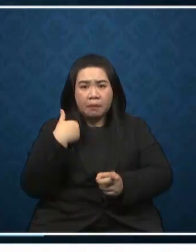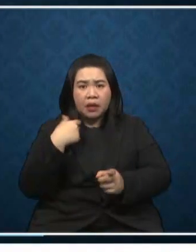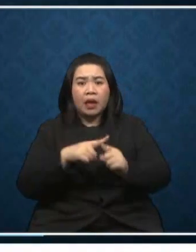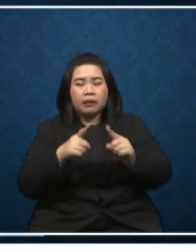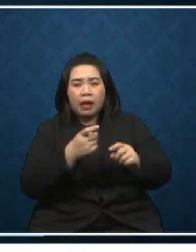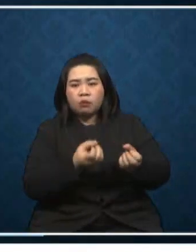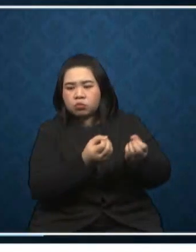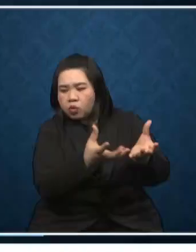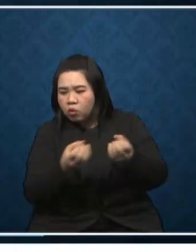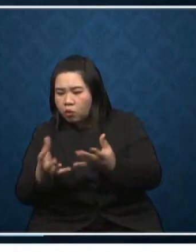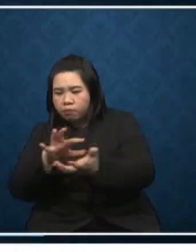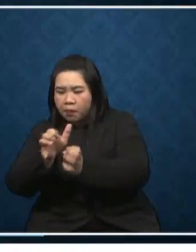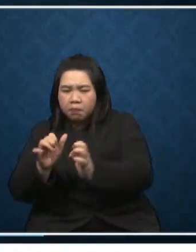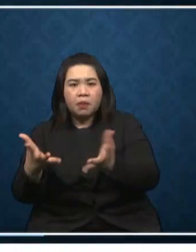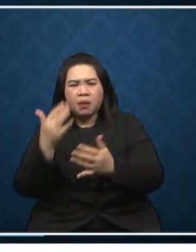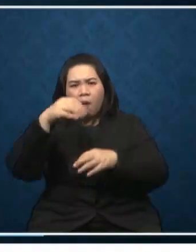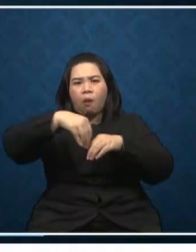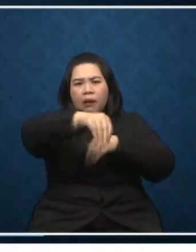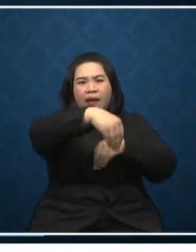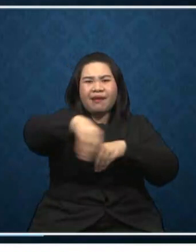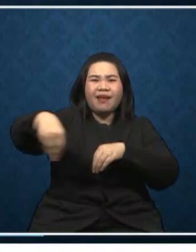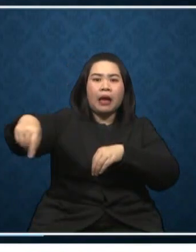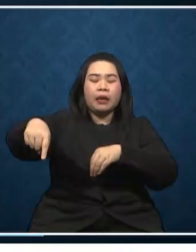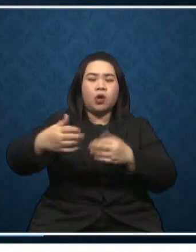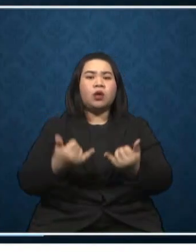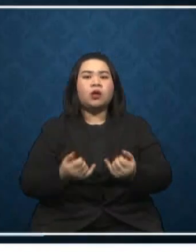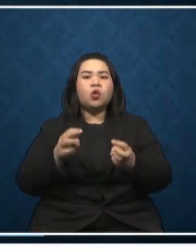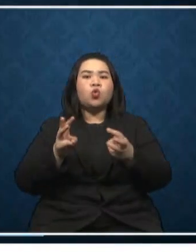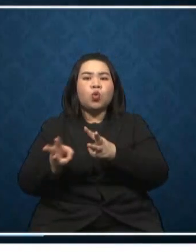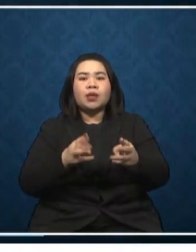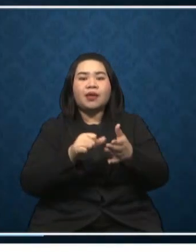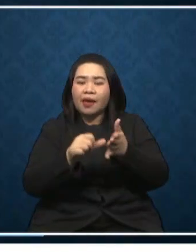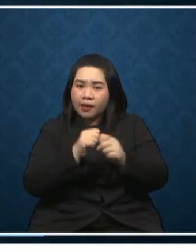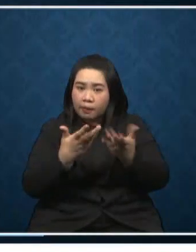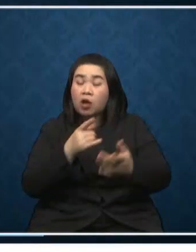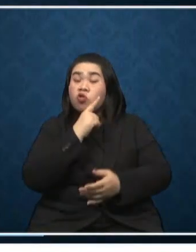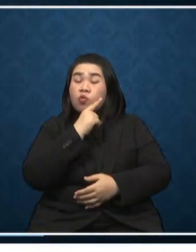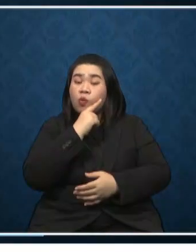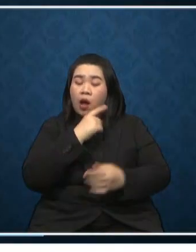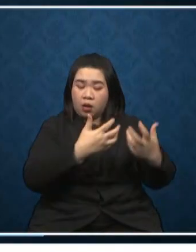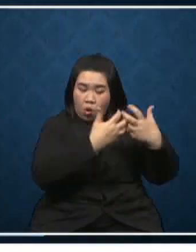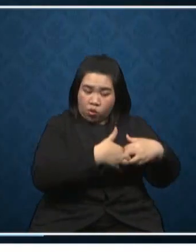ทจะขนส่งไปมับได้ นึจมอยู่ใล้เพรนั้นทางแ้กคือว่าในนิคมสากรรมขประเทศทั้